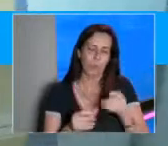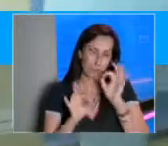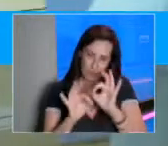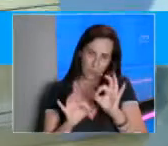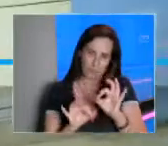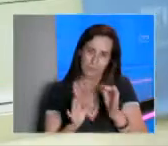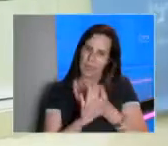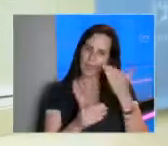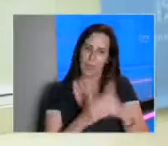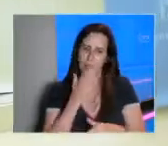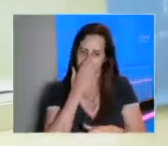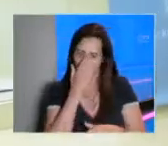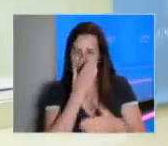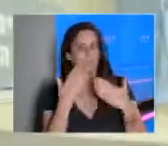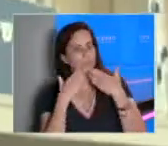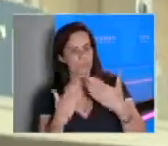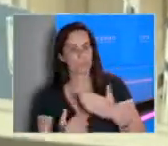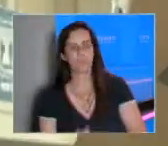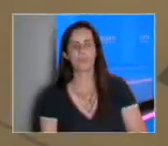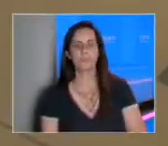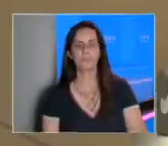מבחינתו, מאחוריו. יניר קוזן, תודה רבה.